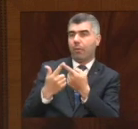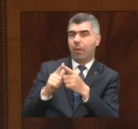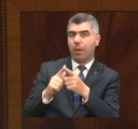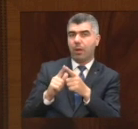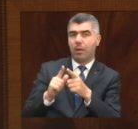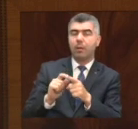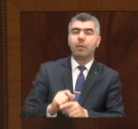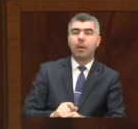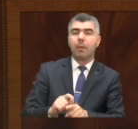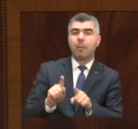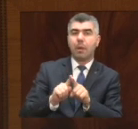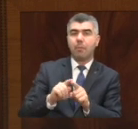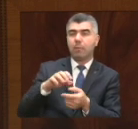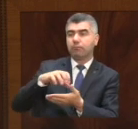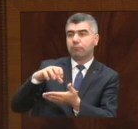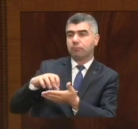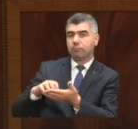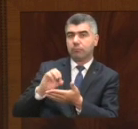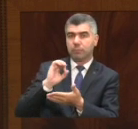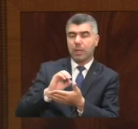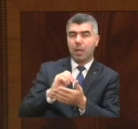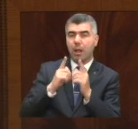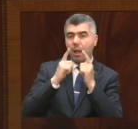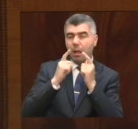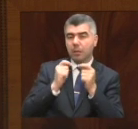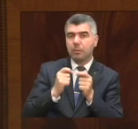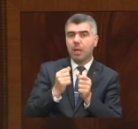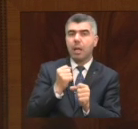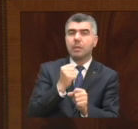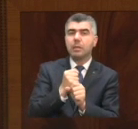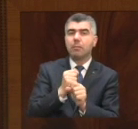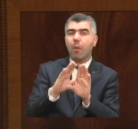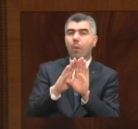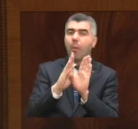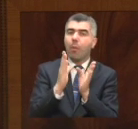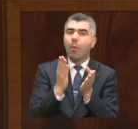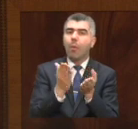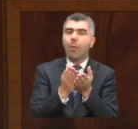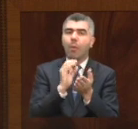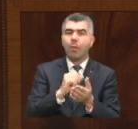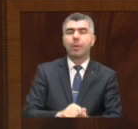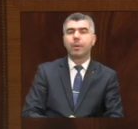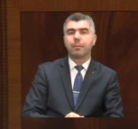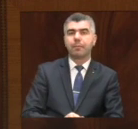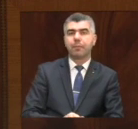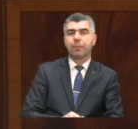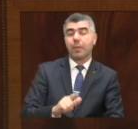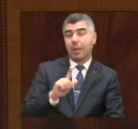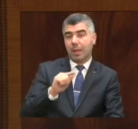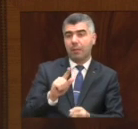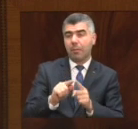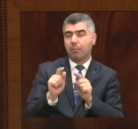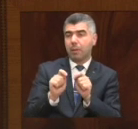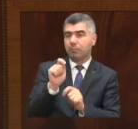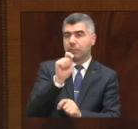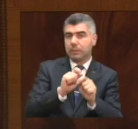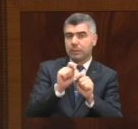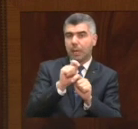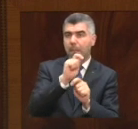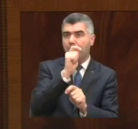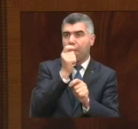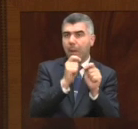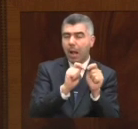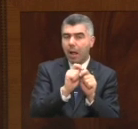وكاله حضاريه مطالبه باعاده النظر في طرق اشتغال المنظوماتها سواء على الامر باعداد وثائق التعمير او